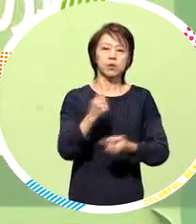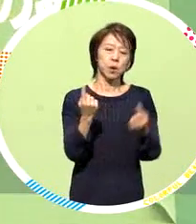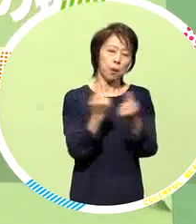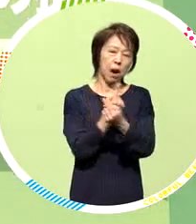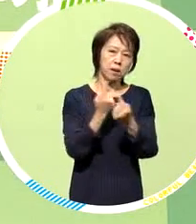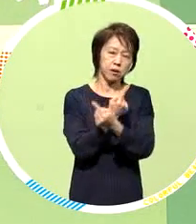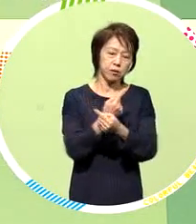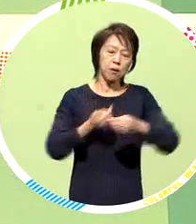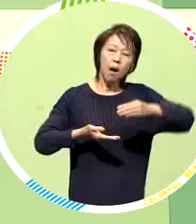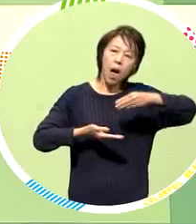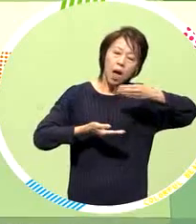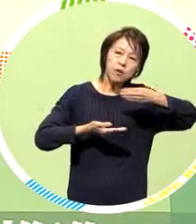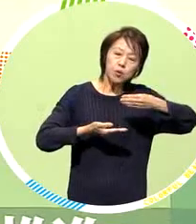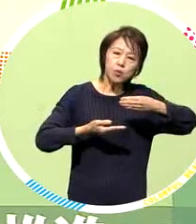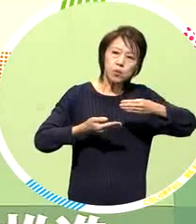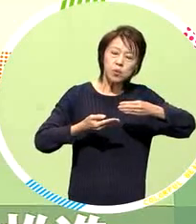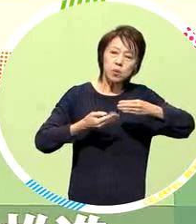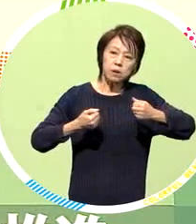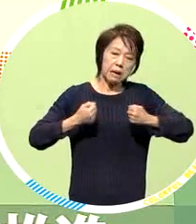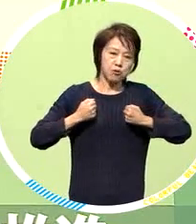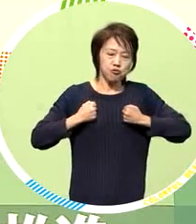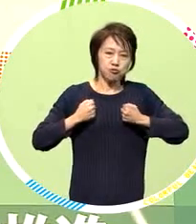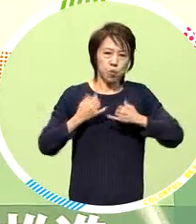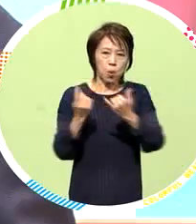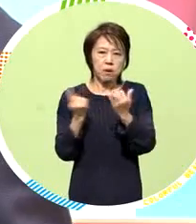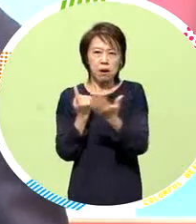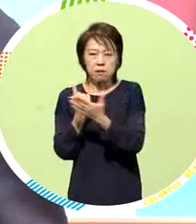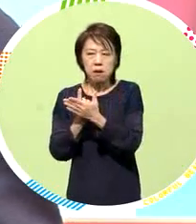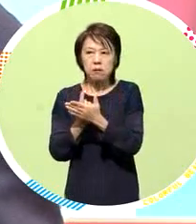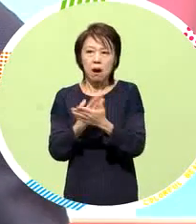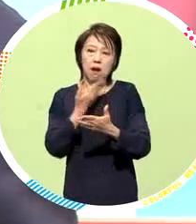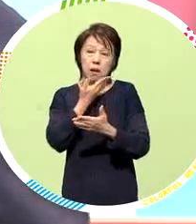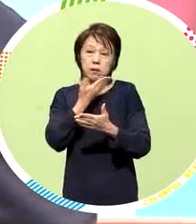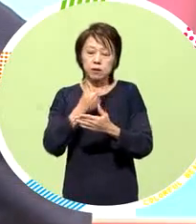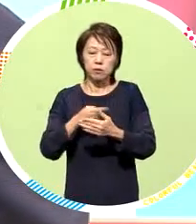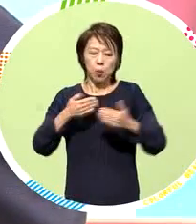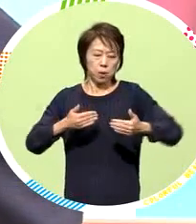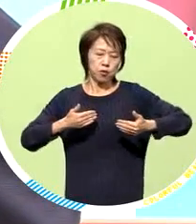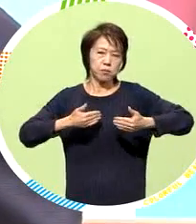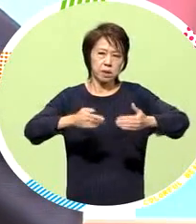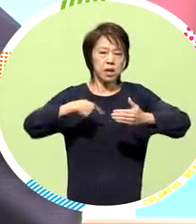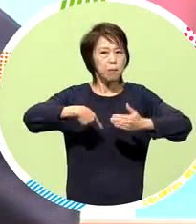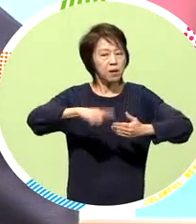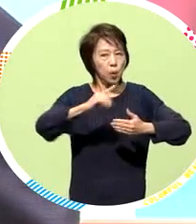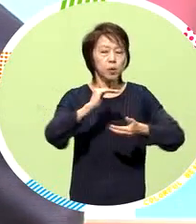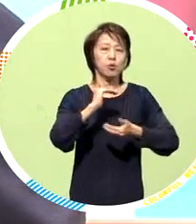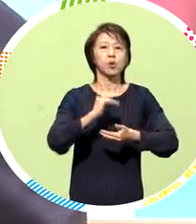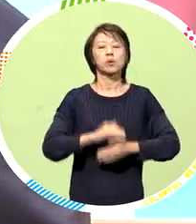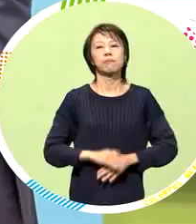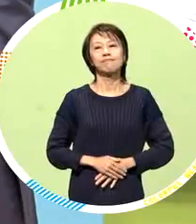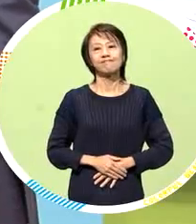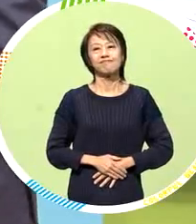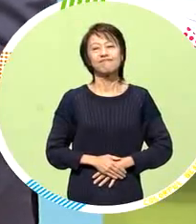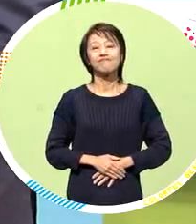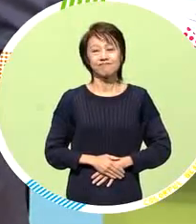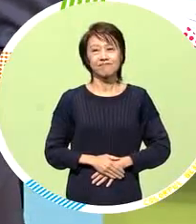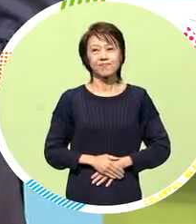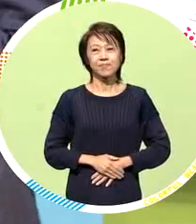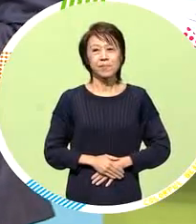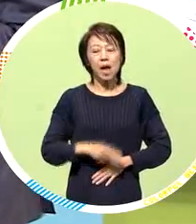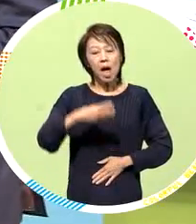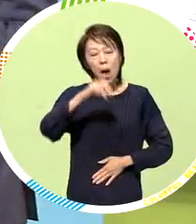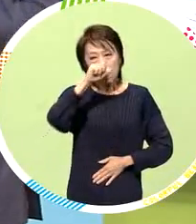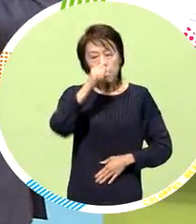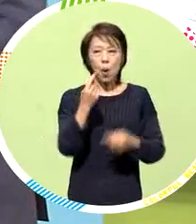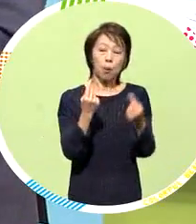食運動習慣社会参加これが大丈夫やっぱりねどんどん進めていきましょうということはいですよねこの3秒